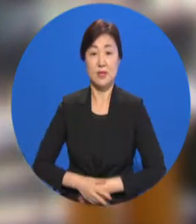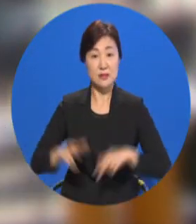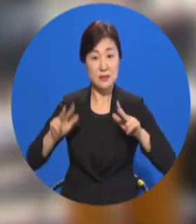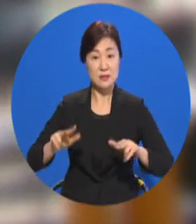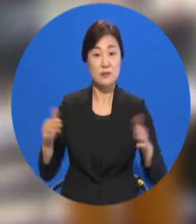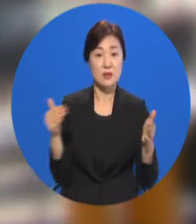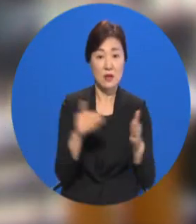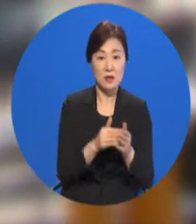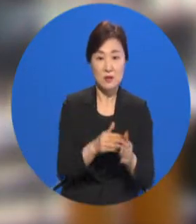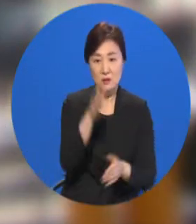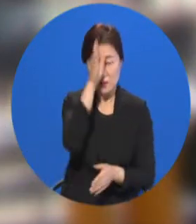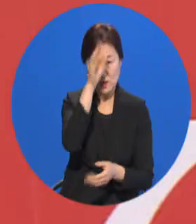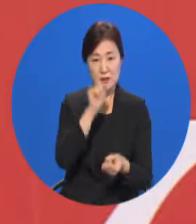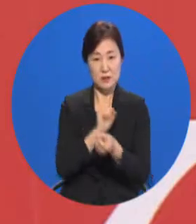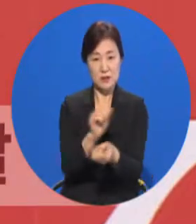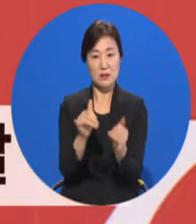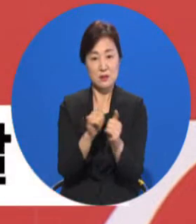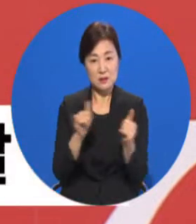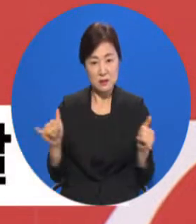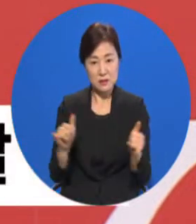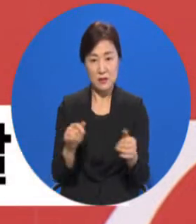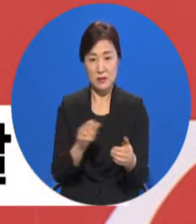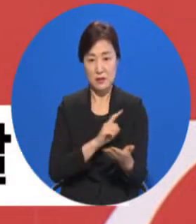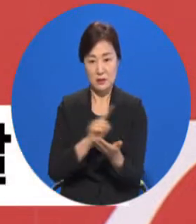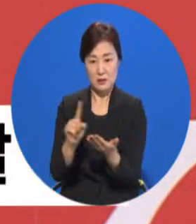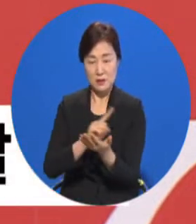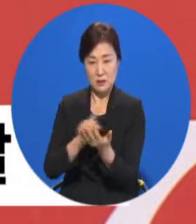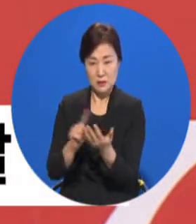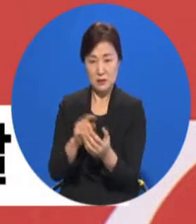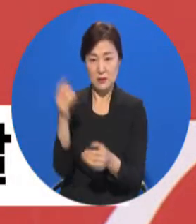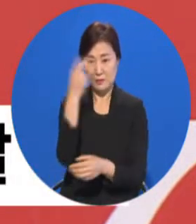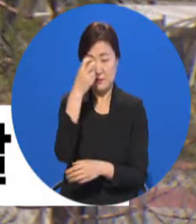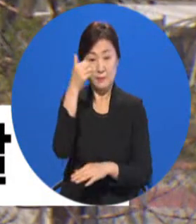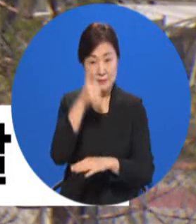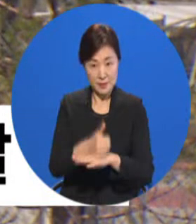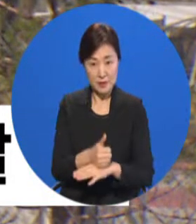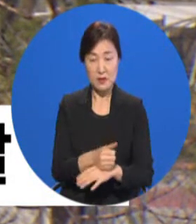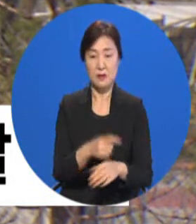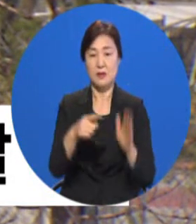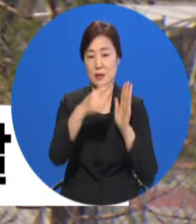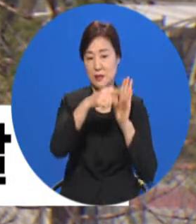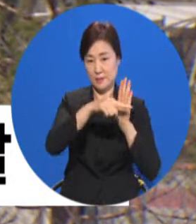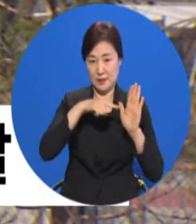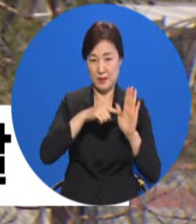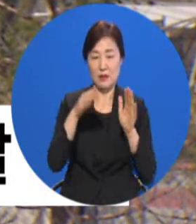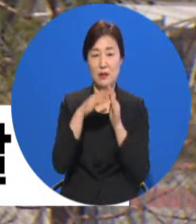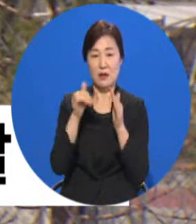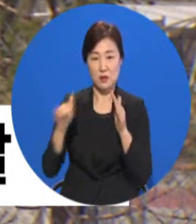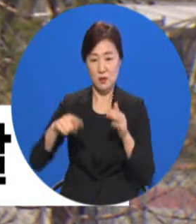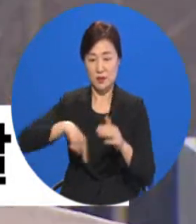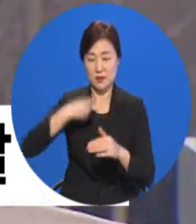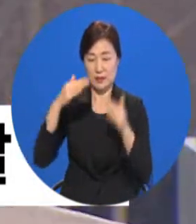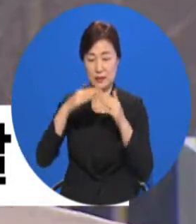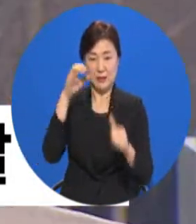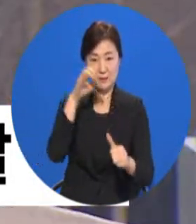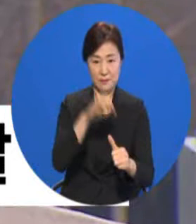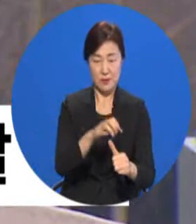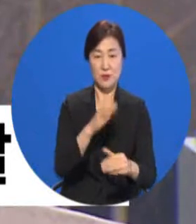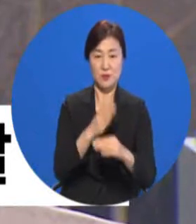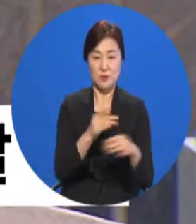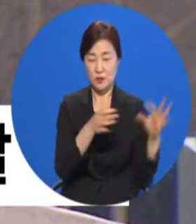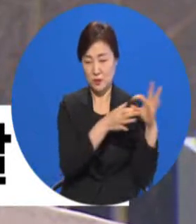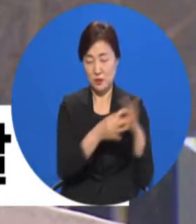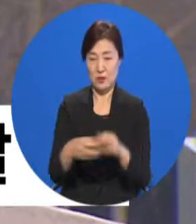현재까지 확진자 동선의 방역이 마무리된 가운데 음성 판정을 받은 가족 3명 역시 자가 격리를 통해 지속적인